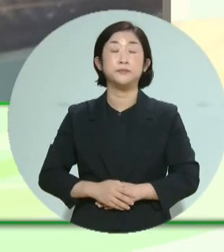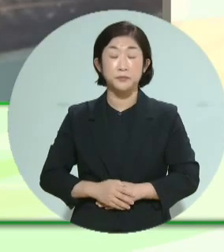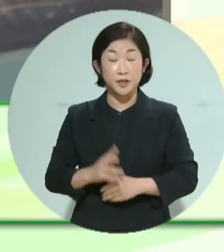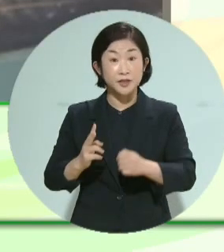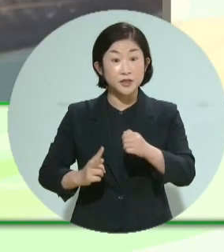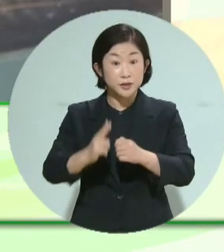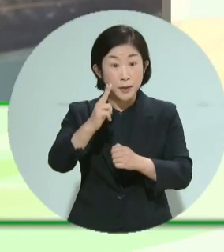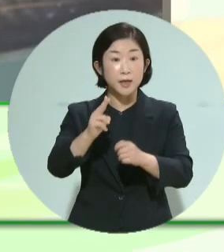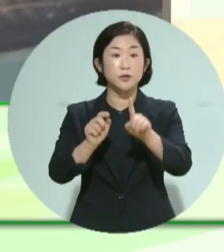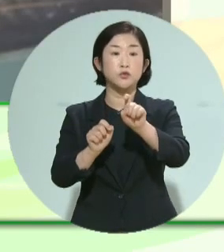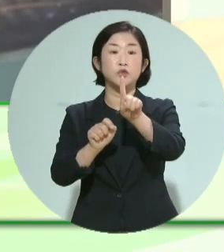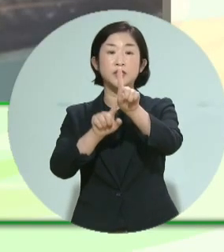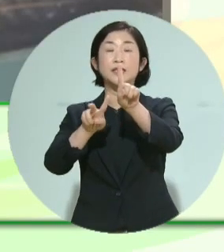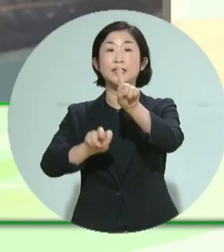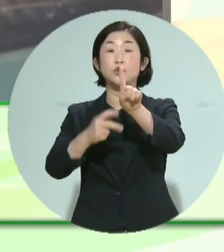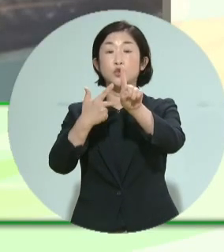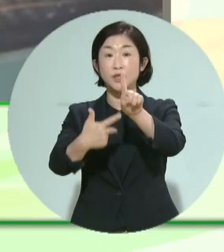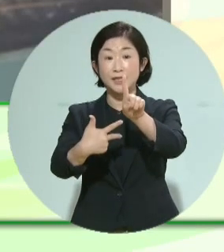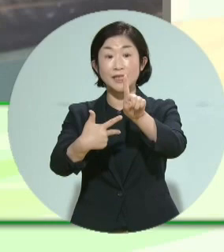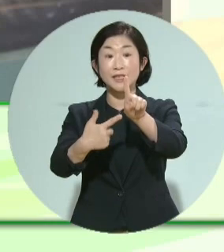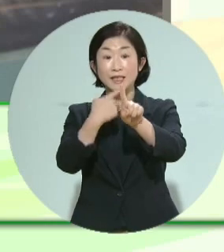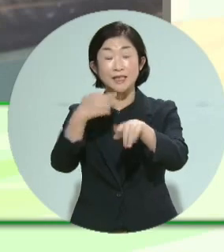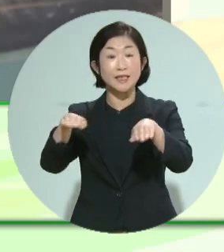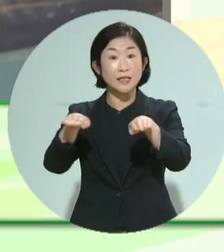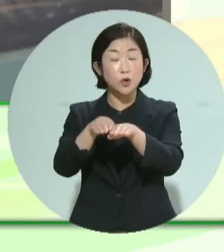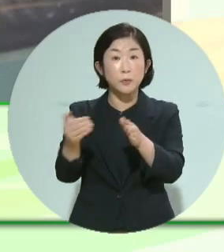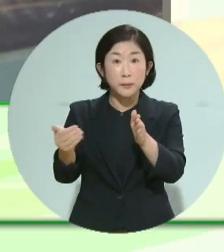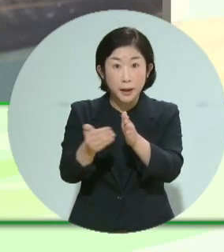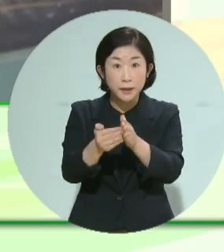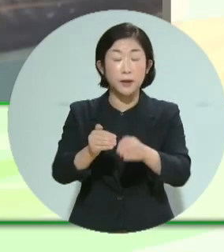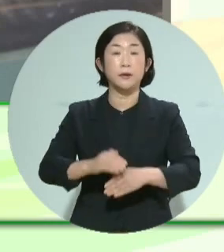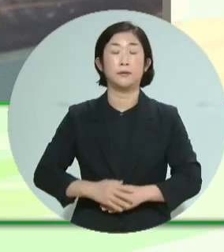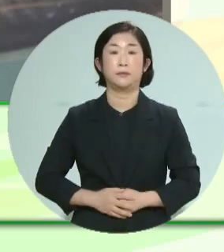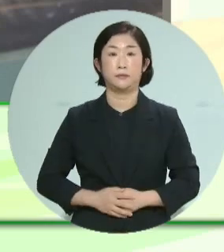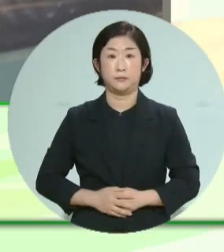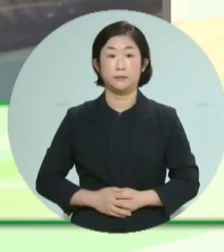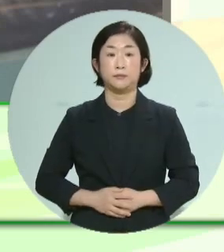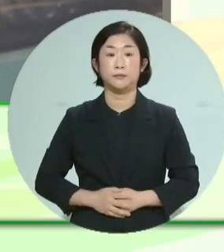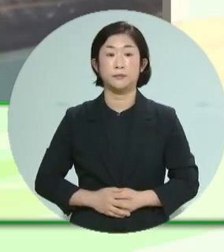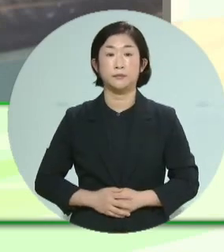月27日日曜日までにお申し込みください。